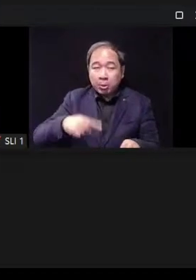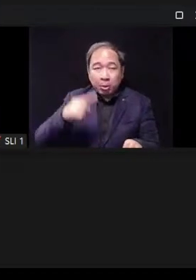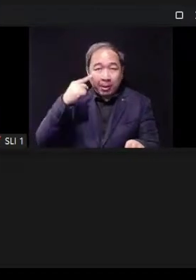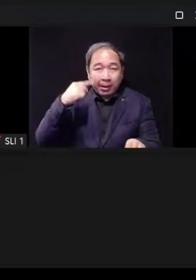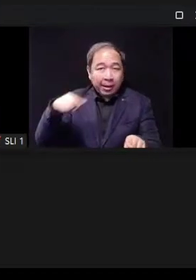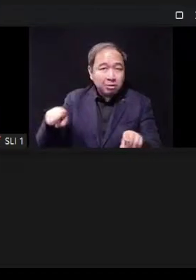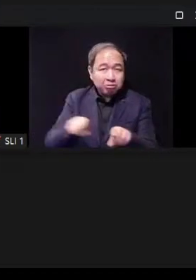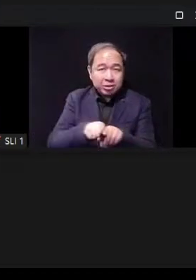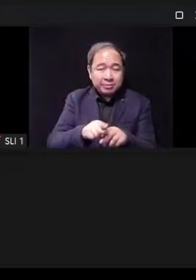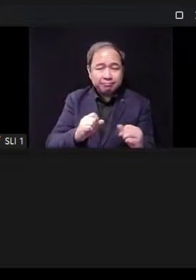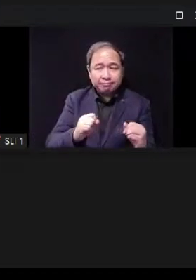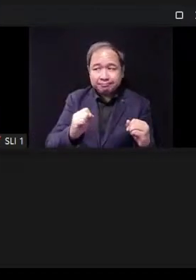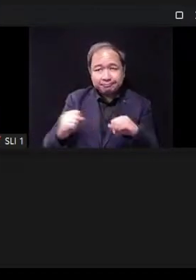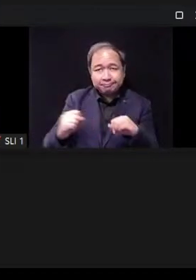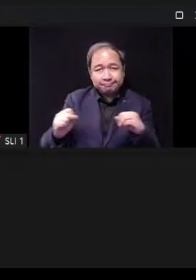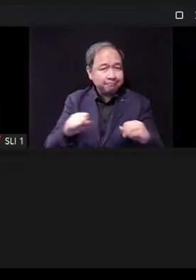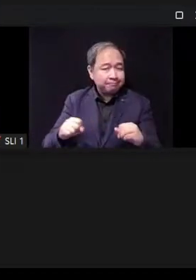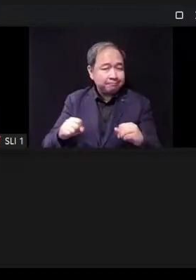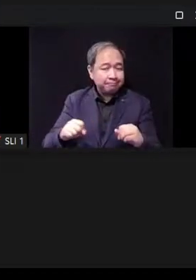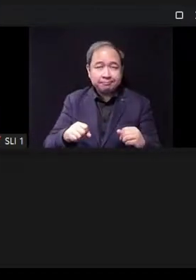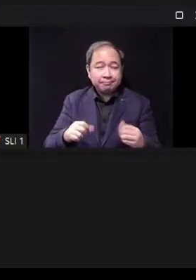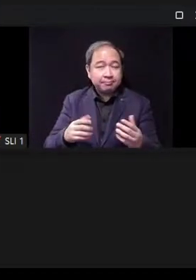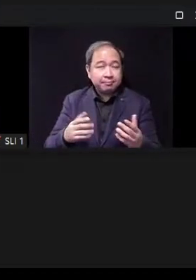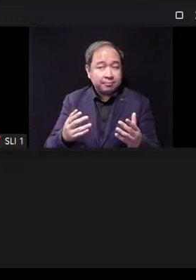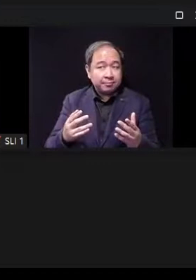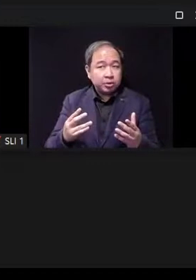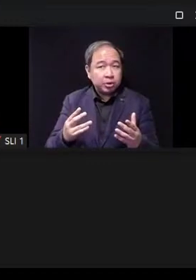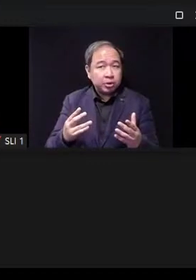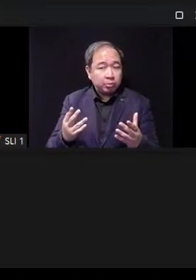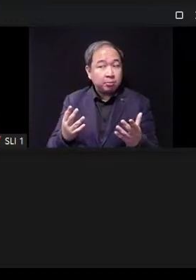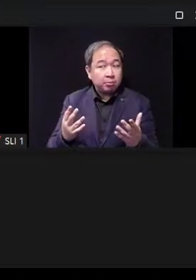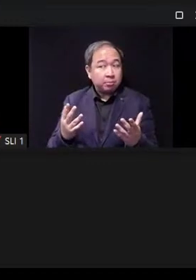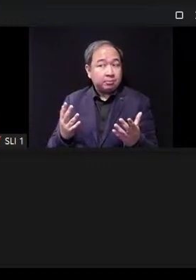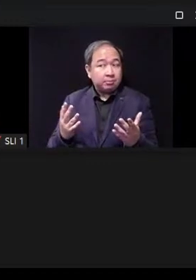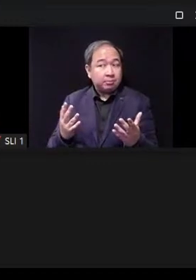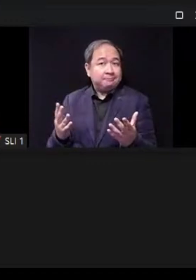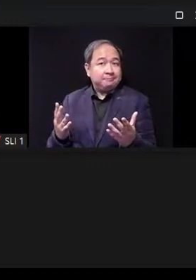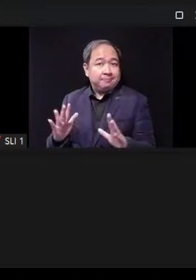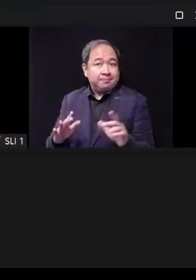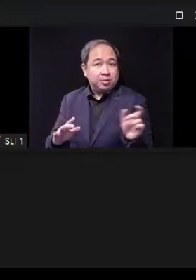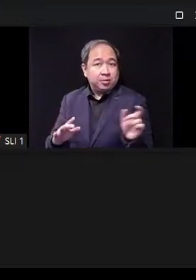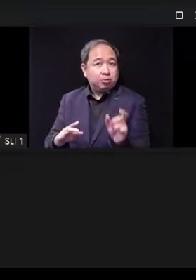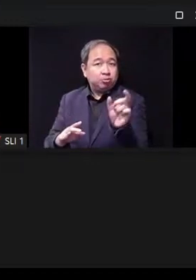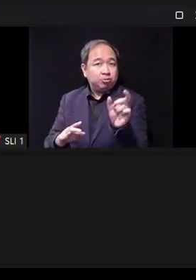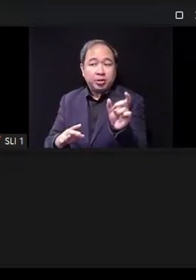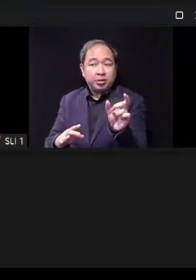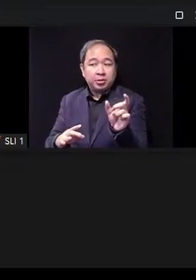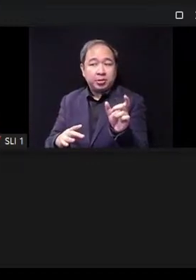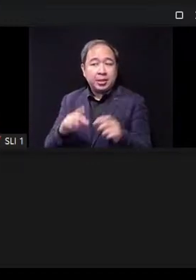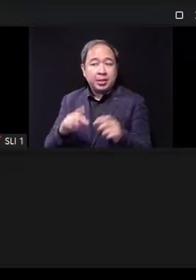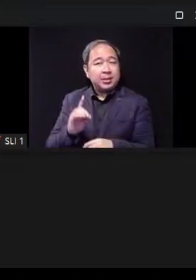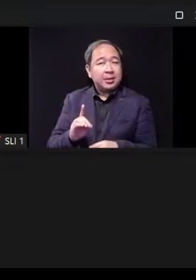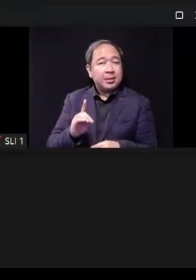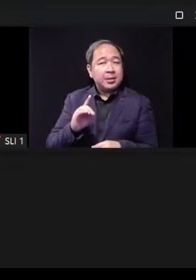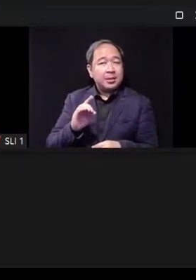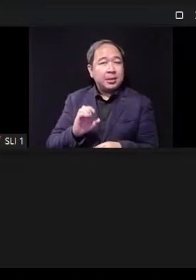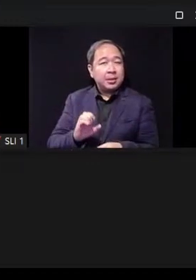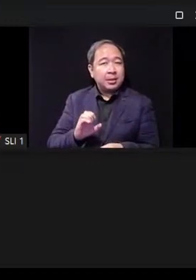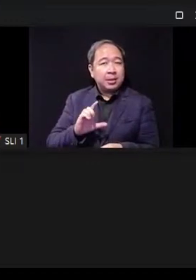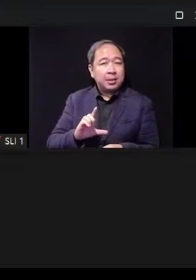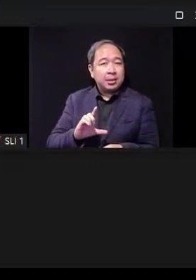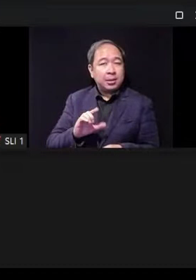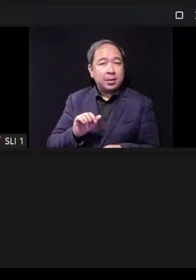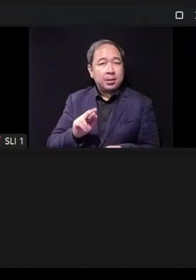том, что после слов декларации будет включена фраза «taken into account»,